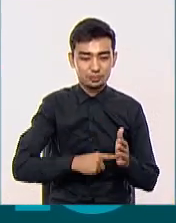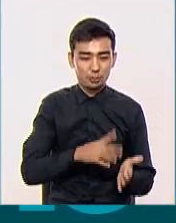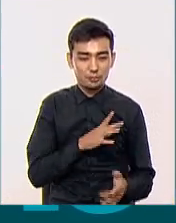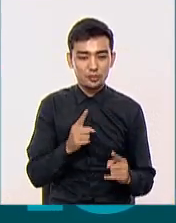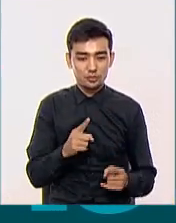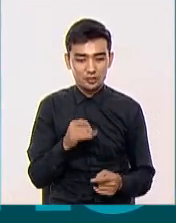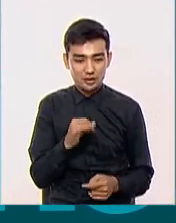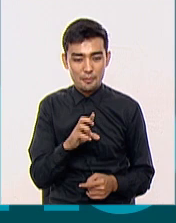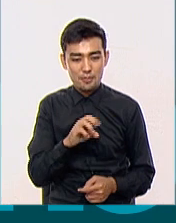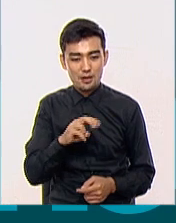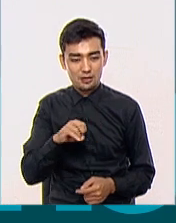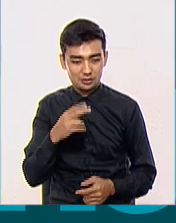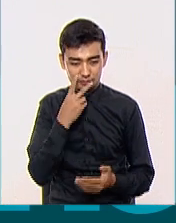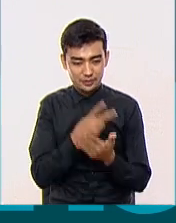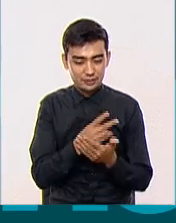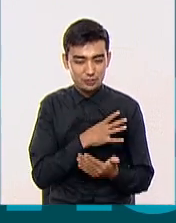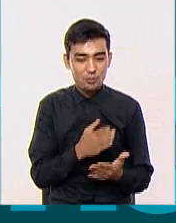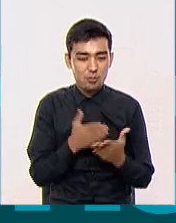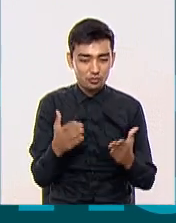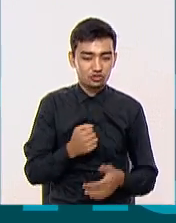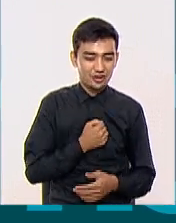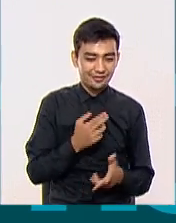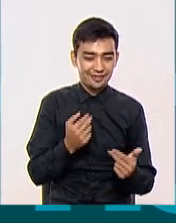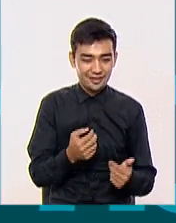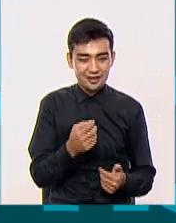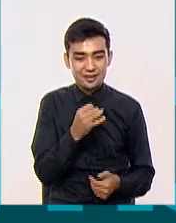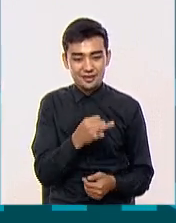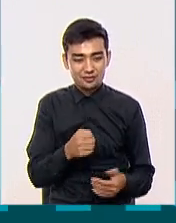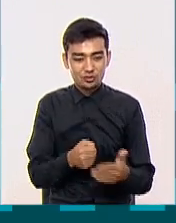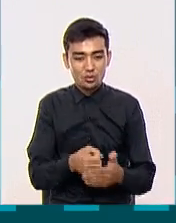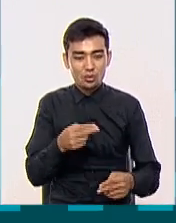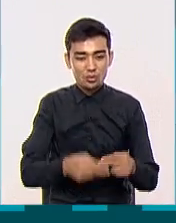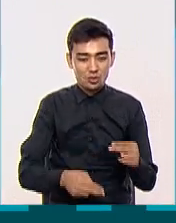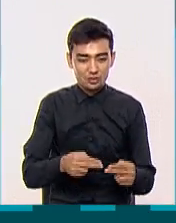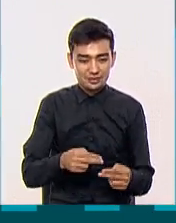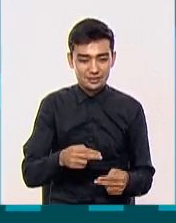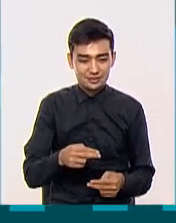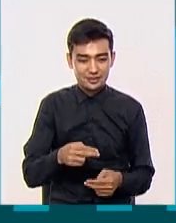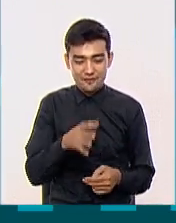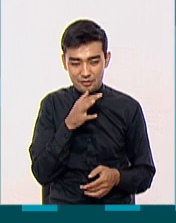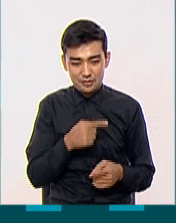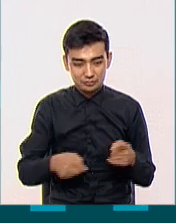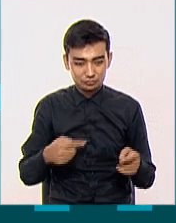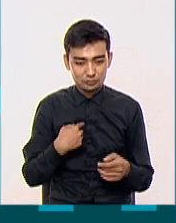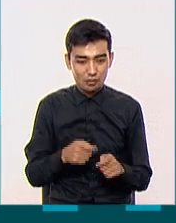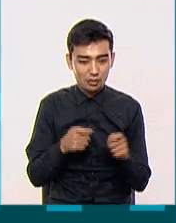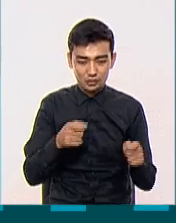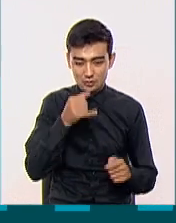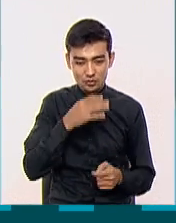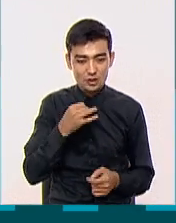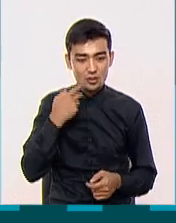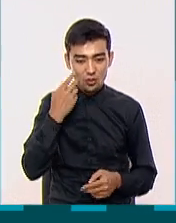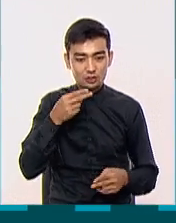излишек больше к сожалению на самом деле на данного им эскалировать до конца срока блокирования не можем но когда закончился срок